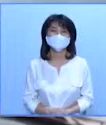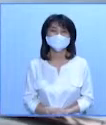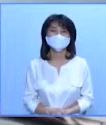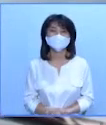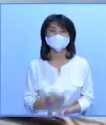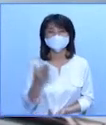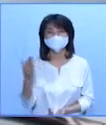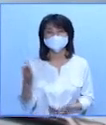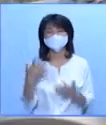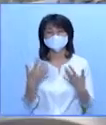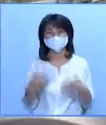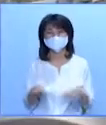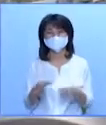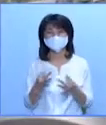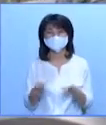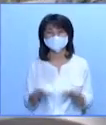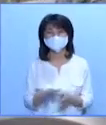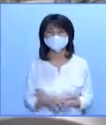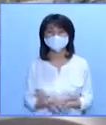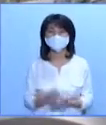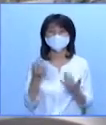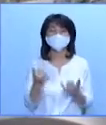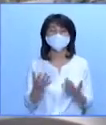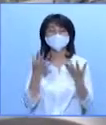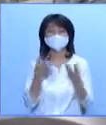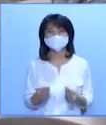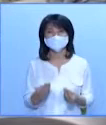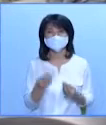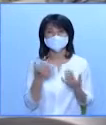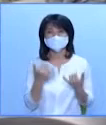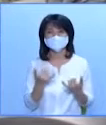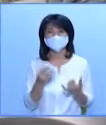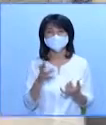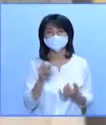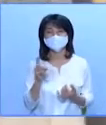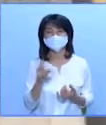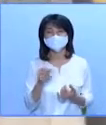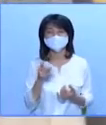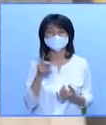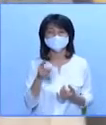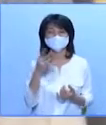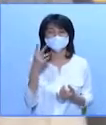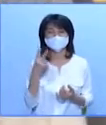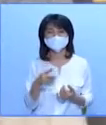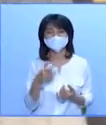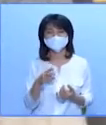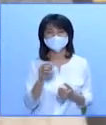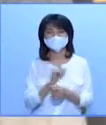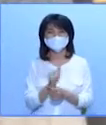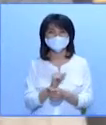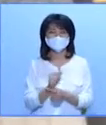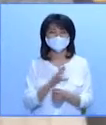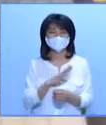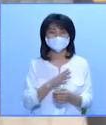Все, вам проход разрешен. Бүгінгі күнге дейін сергек патруль базасына 20 мың автоколик пен 116 мың тұрғын